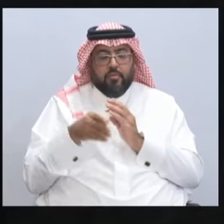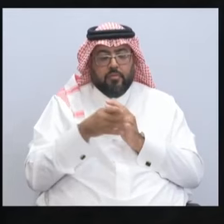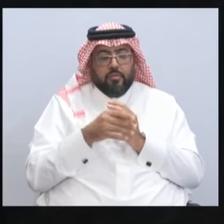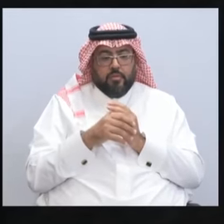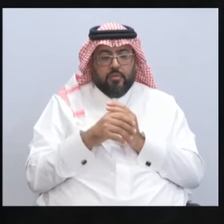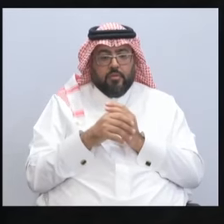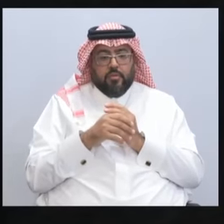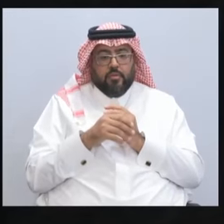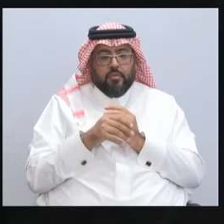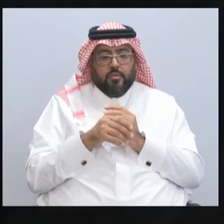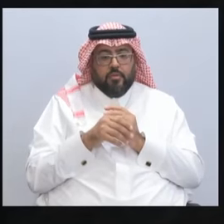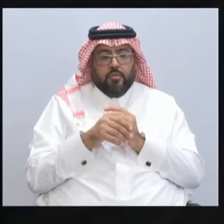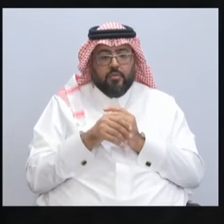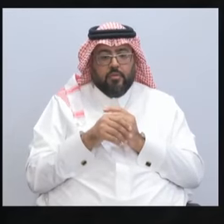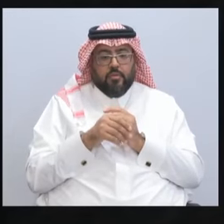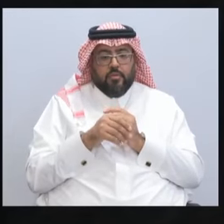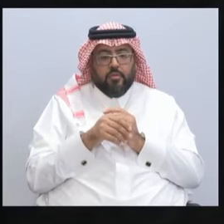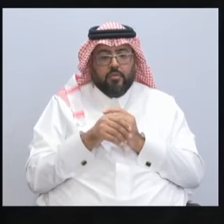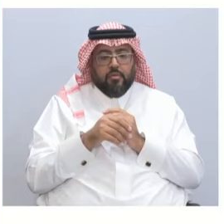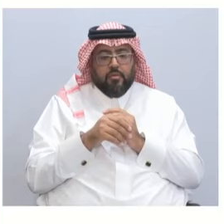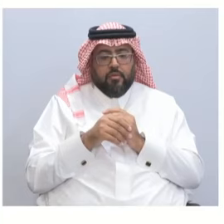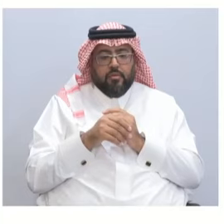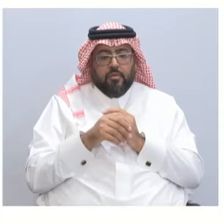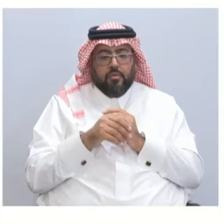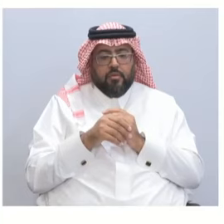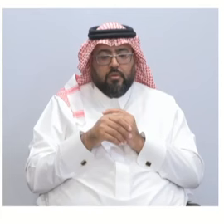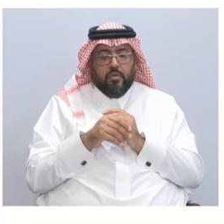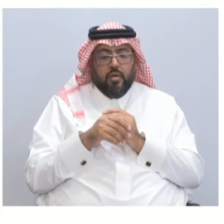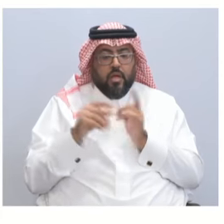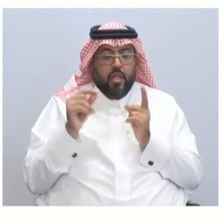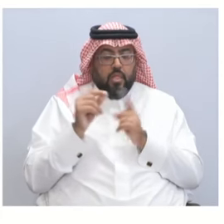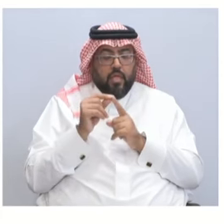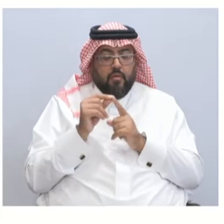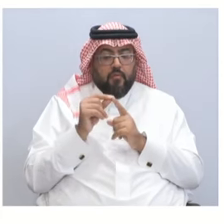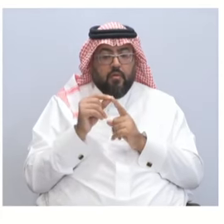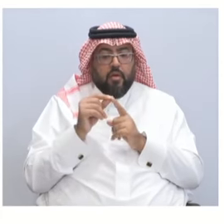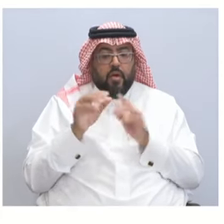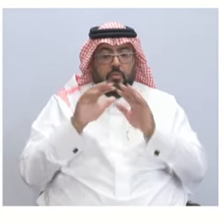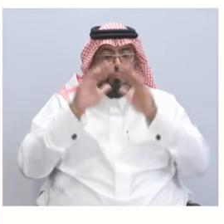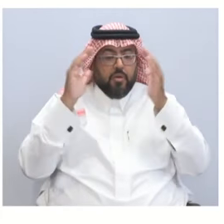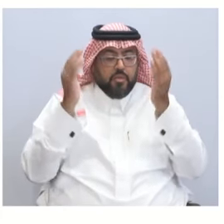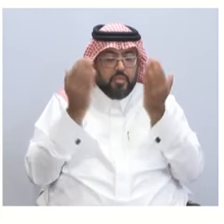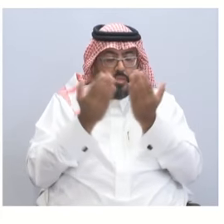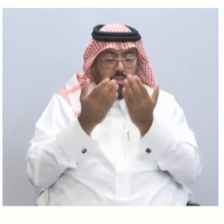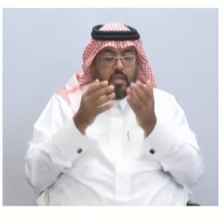مختلف الميادين كذلك من اهداف مجلس التعاون